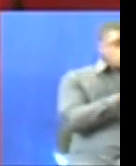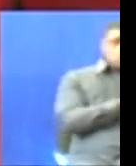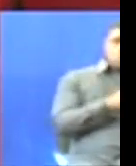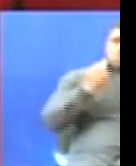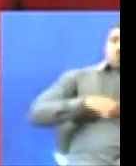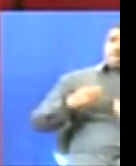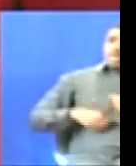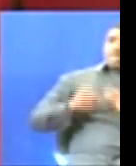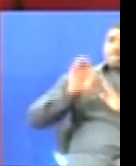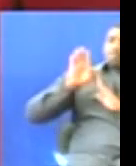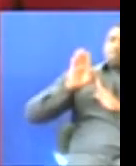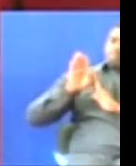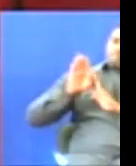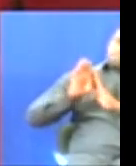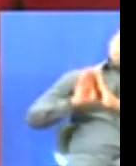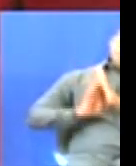asilimia isiyopungua